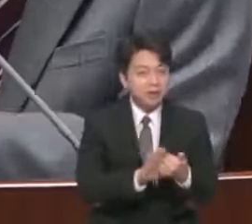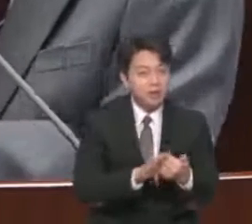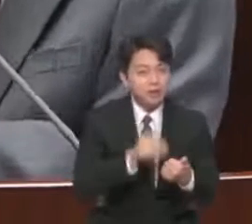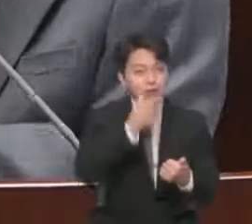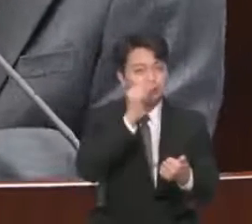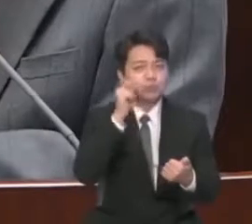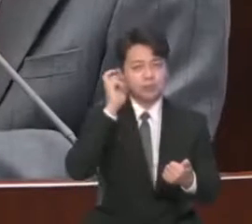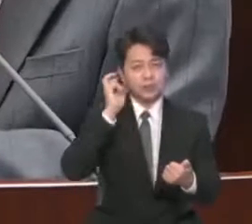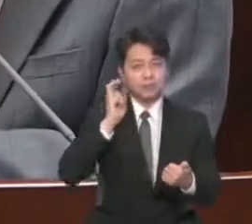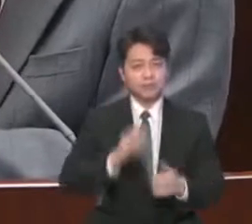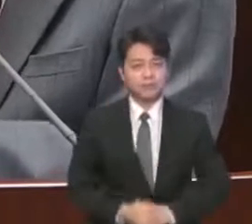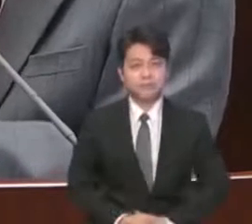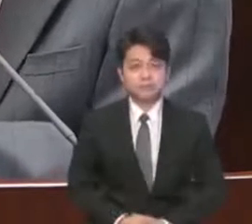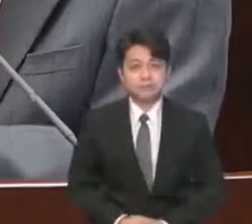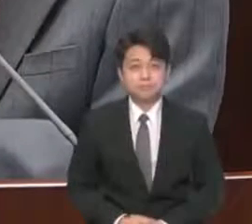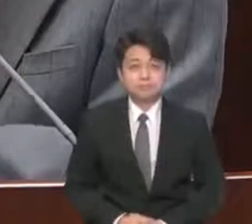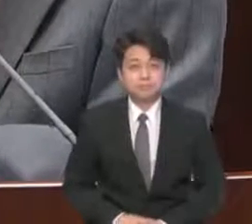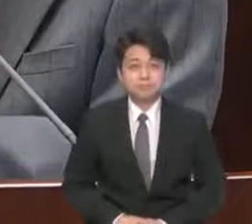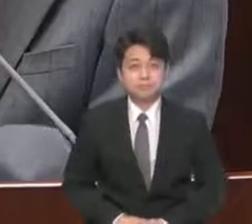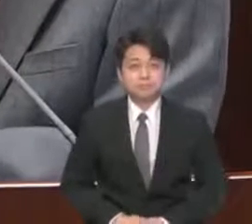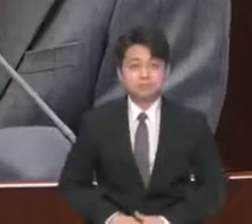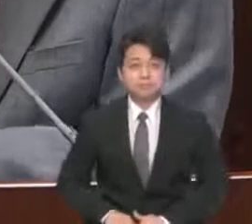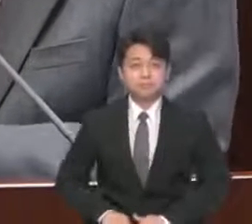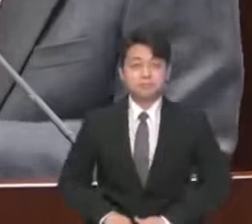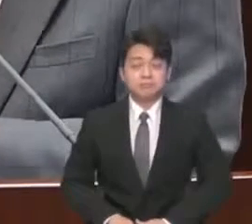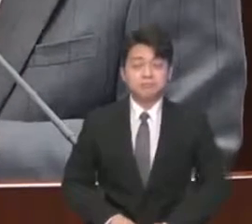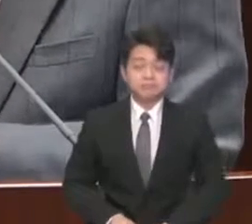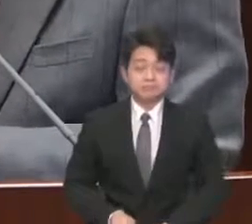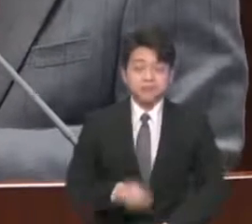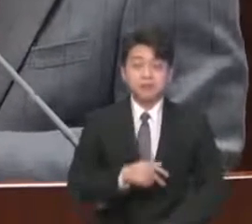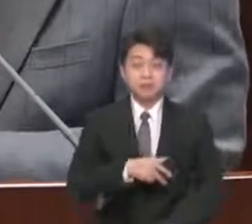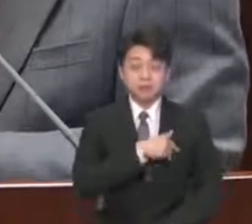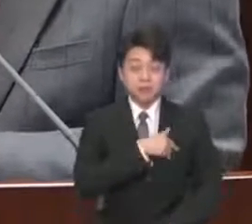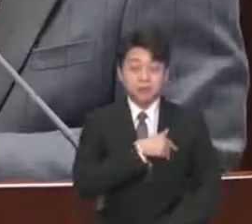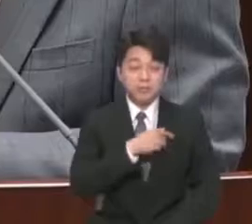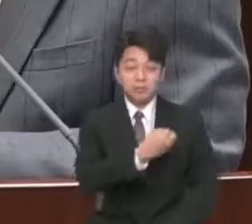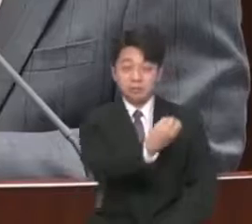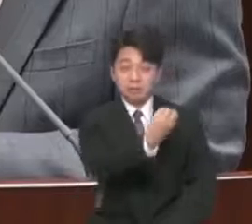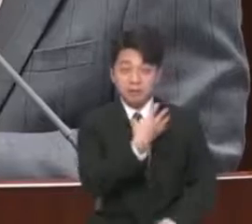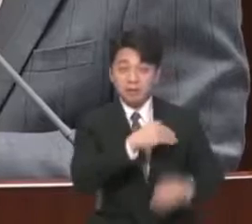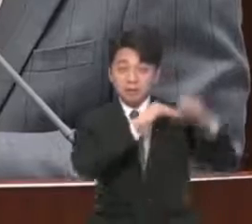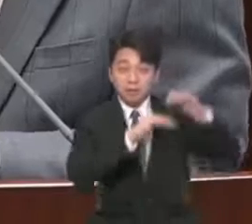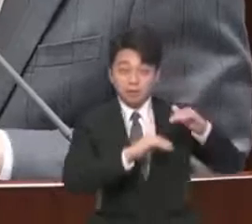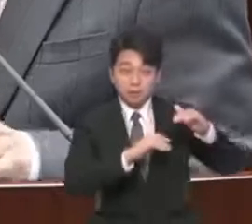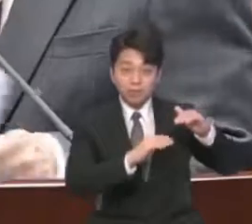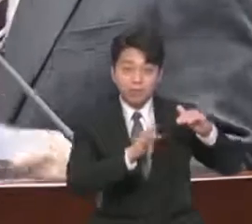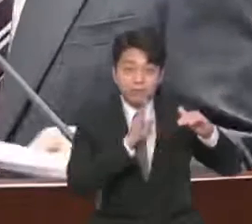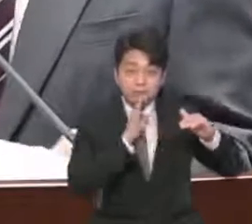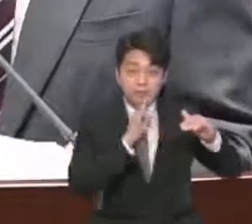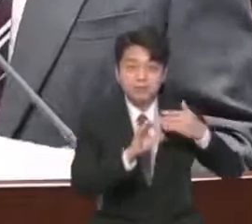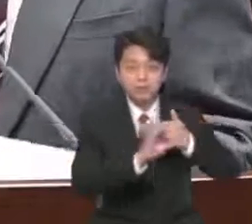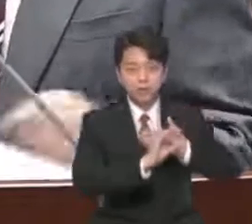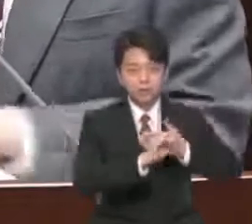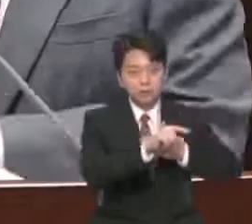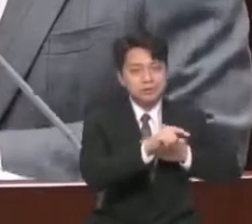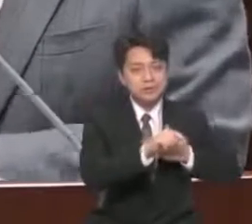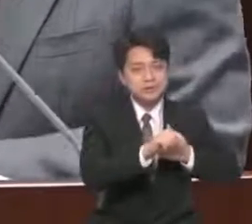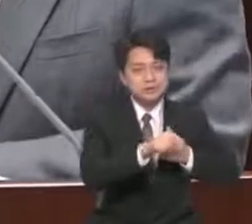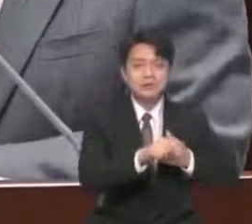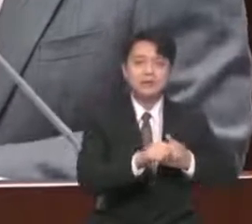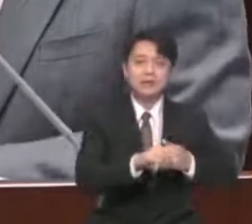친구는 불이익을 받은 거네요? 세심한 배려가 없어서? 만일 그게 사실이라 그러면은 불이익을 받았다고 봐야 되겠습니다.